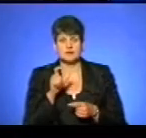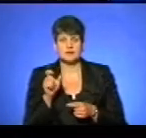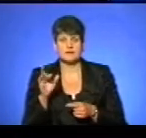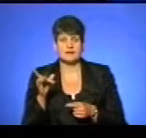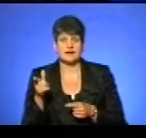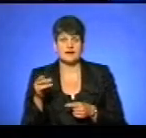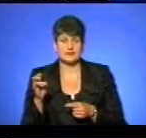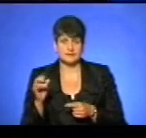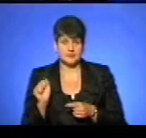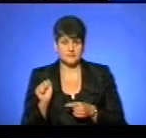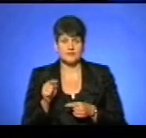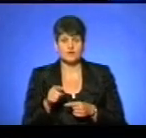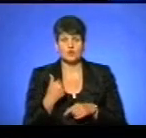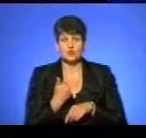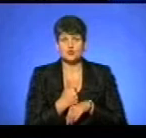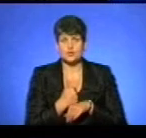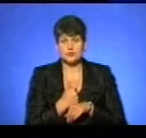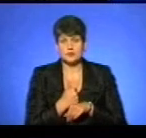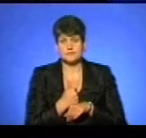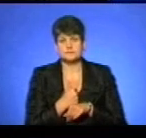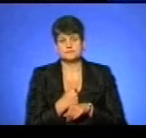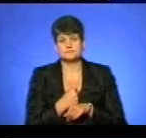Дуфанця. Він очолює